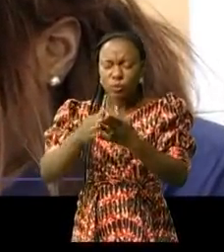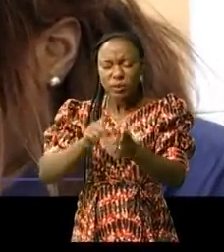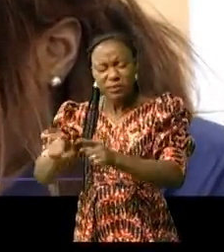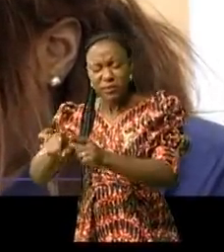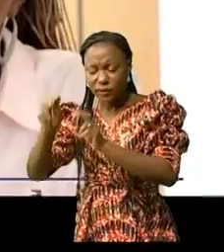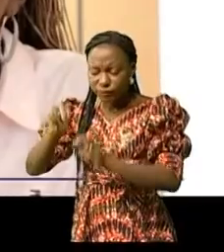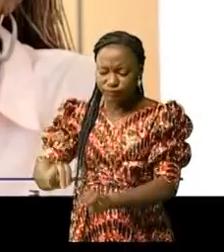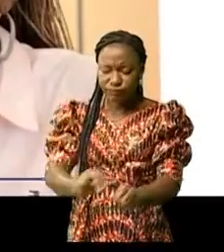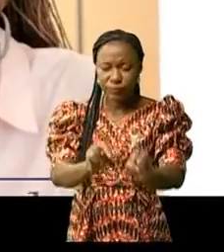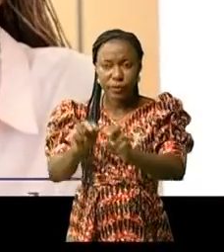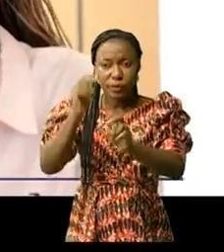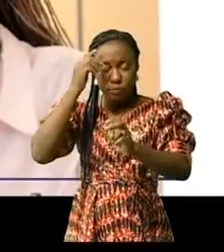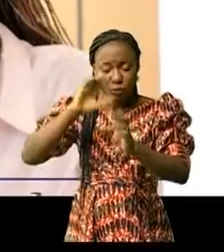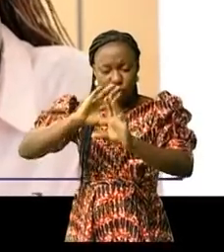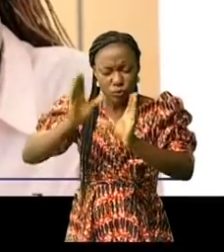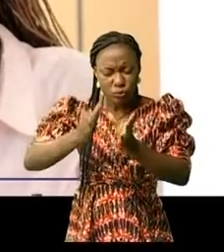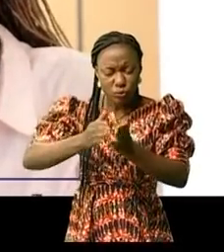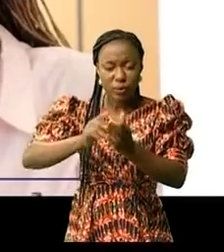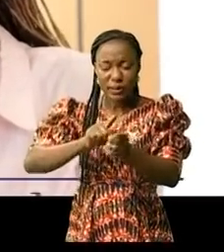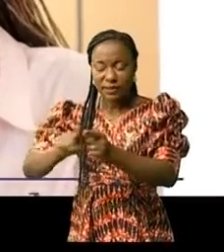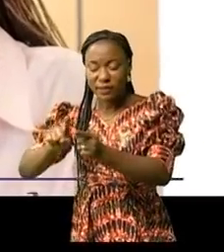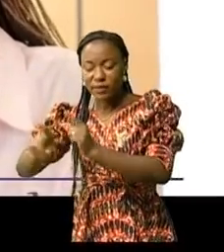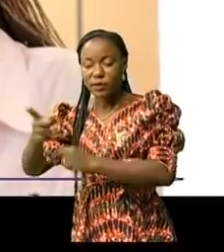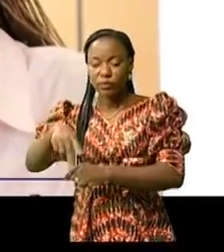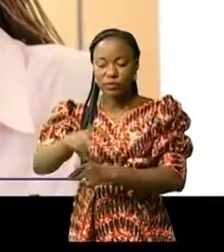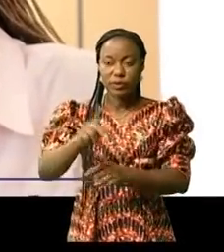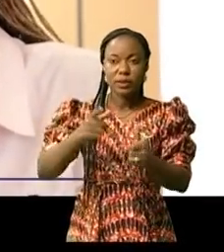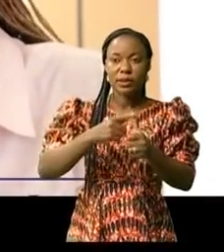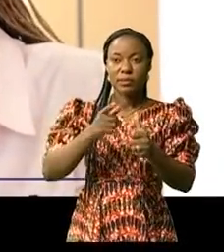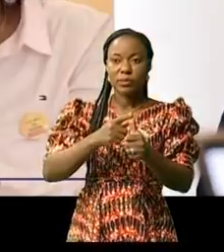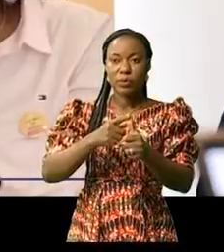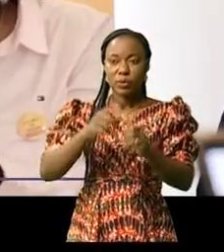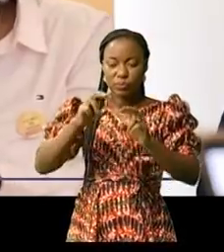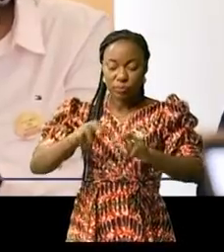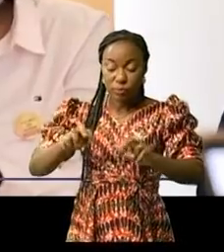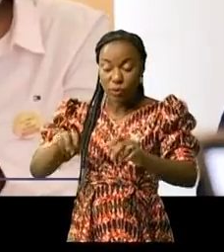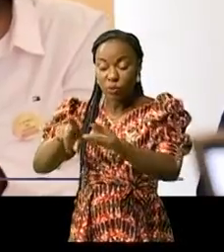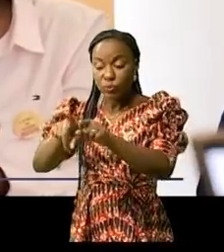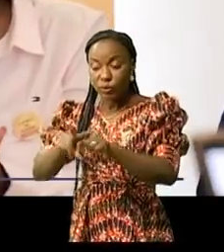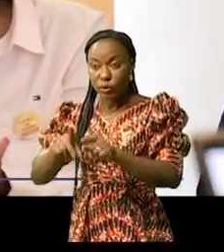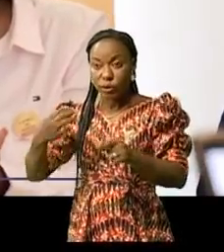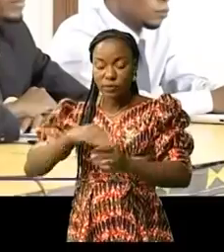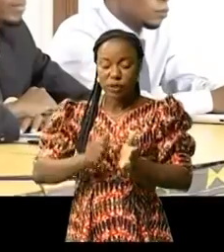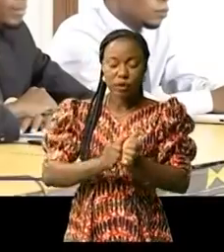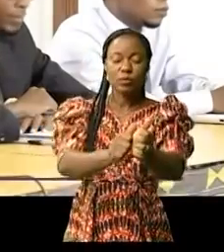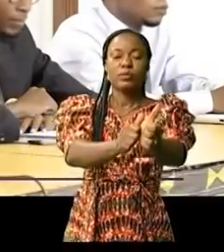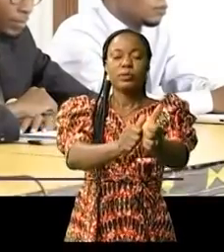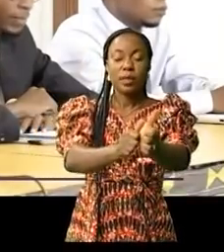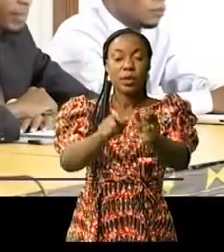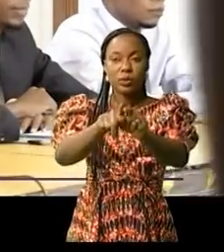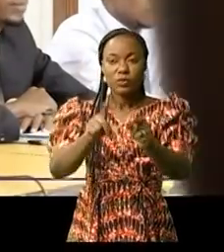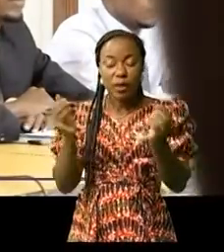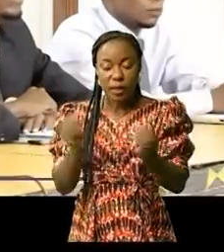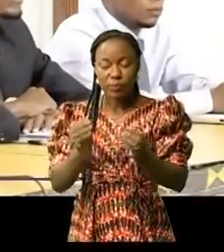stratégie pour aller dans toutes les différents provence c'est d'abord de lever des fonds on a besoin d'accompagnement nous faisons appel